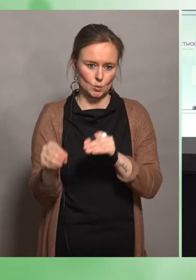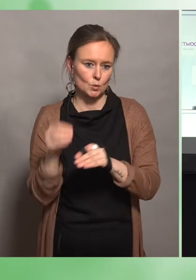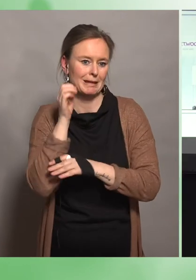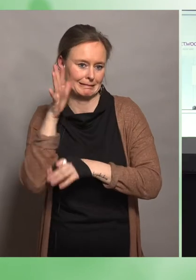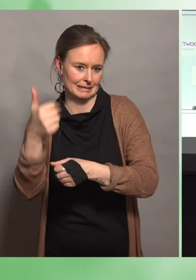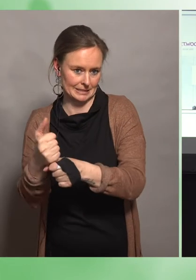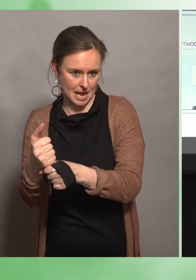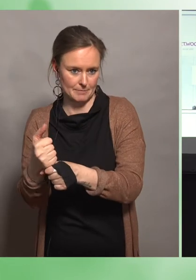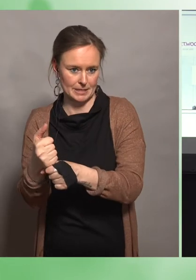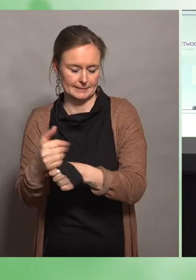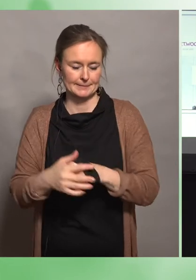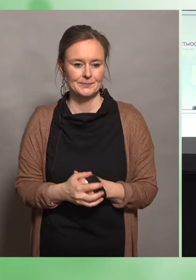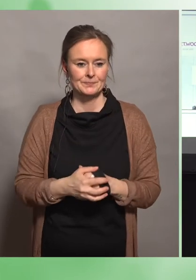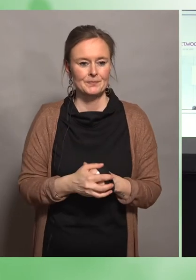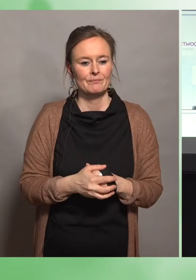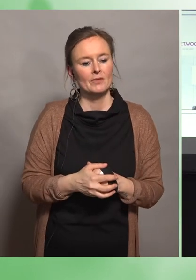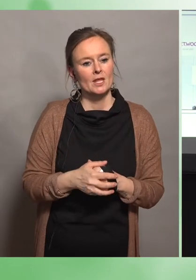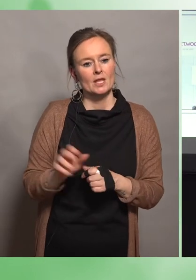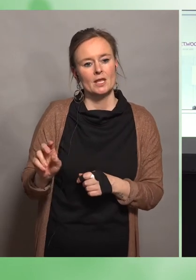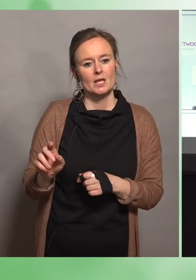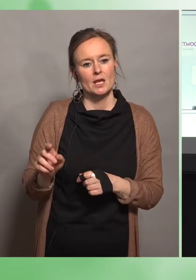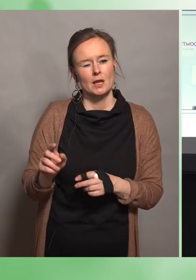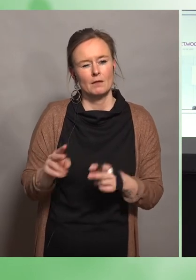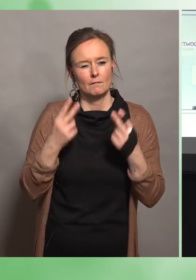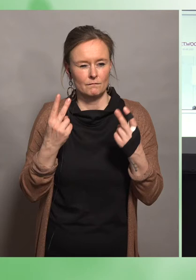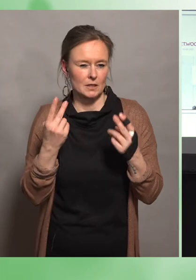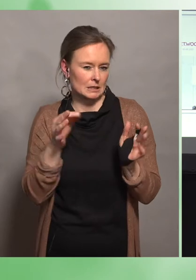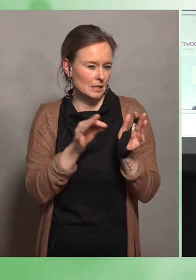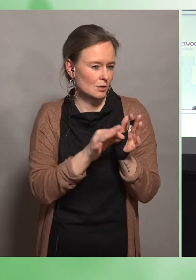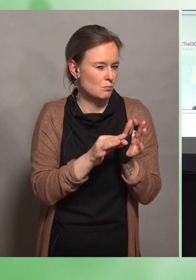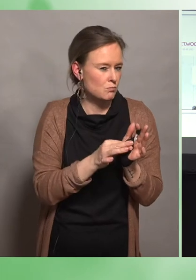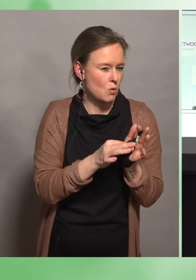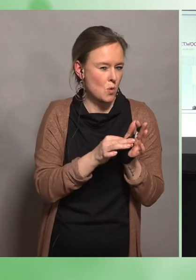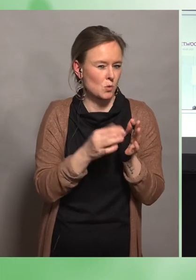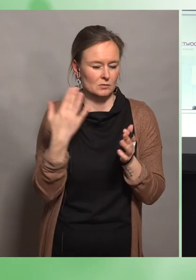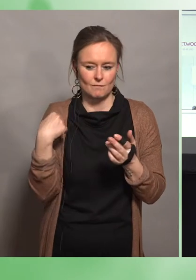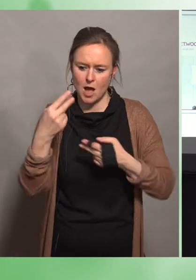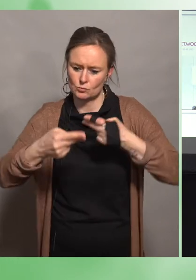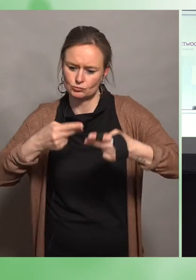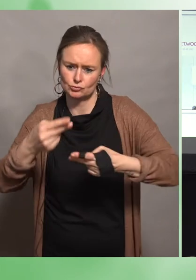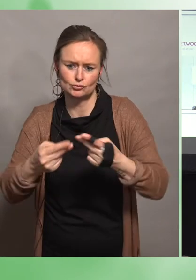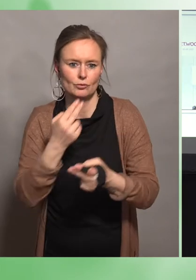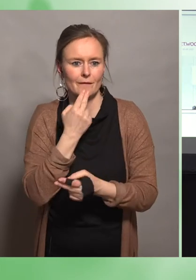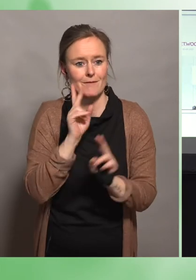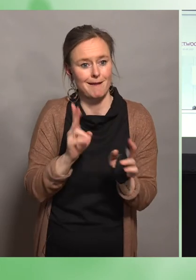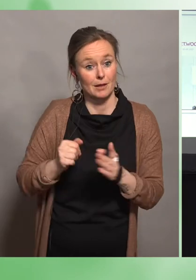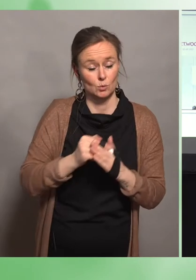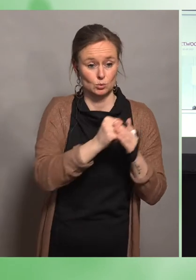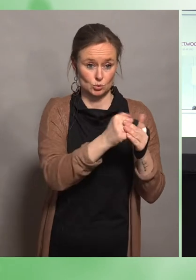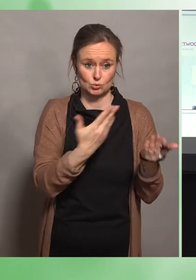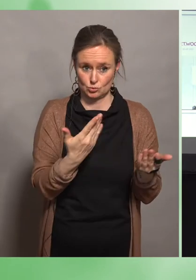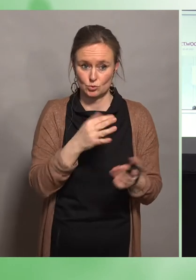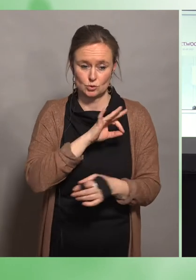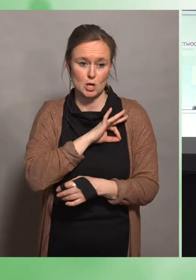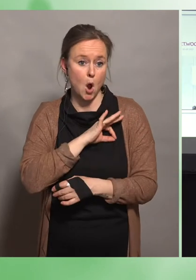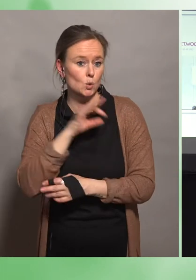vielleicht auch die Überleitung, war, wir waren dann auf der Suche, wer kann uns unterstützen dabei, einfach auch die